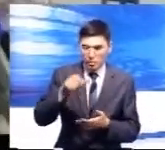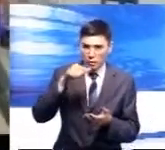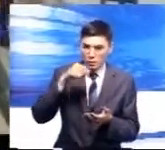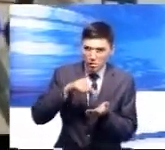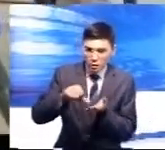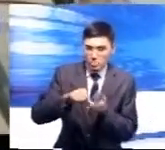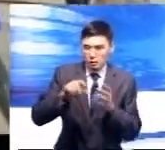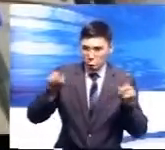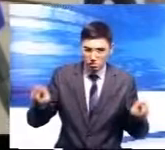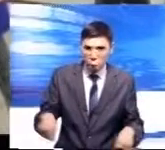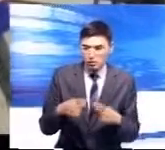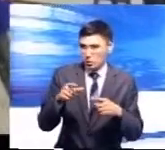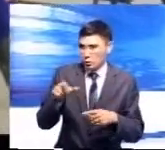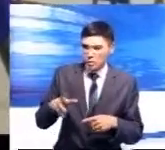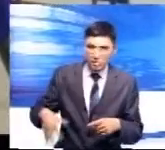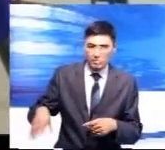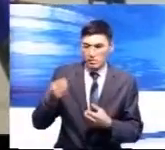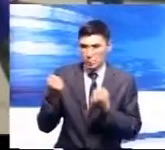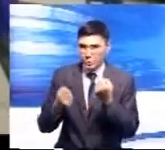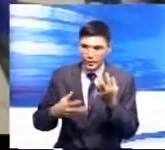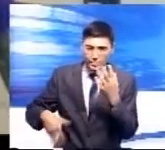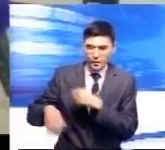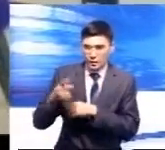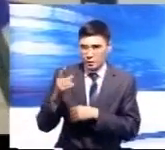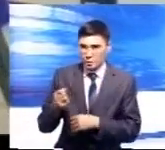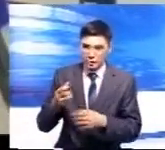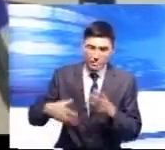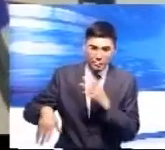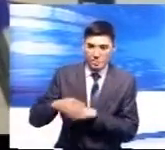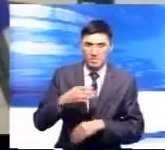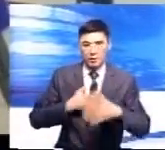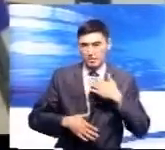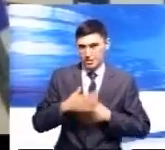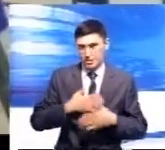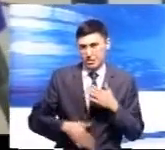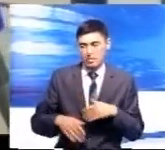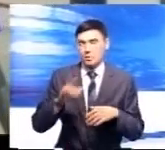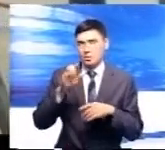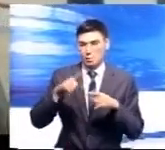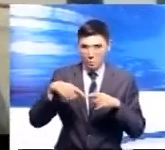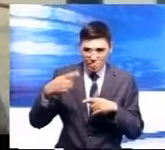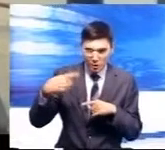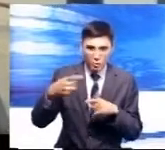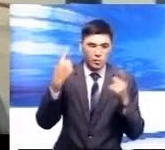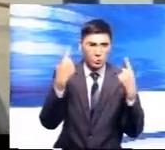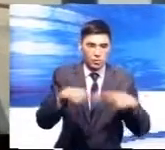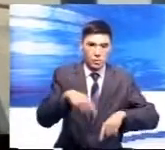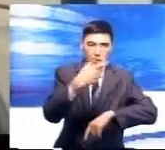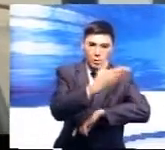водители, таксисты все довольны. Дай бог, чтобы это было продолжалось. И промежуточные какие-то